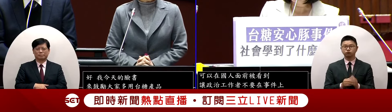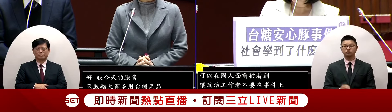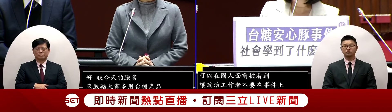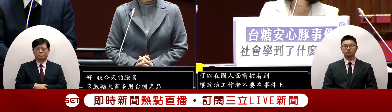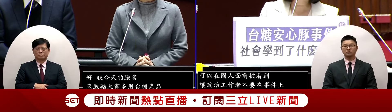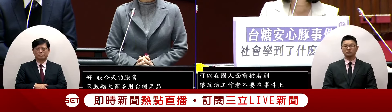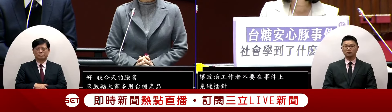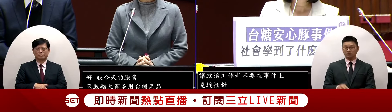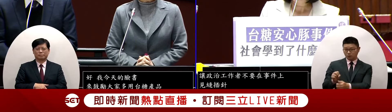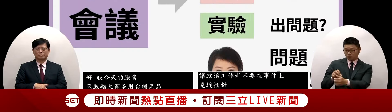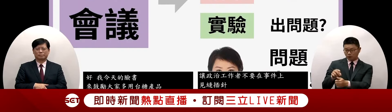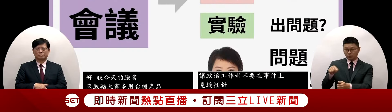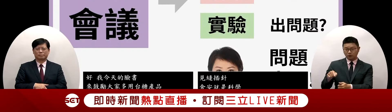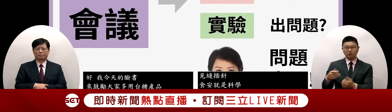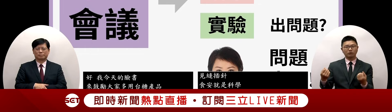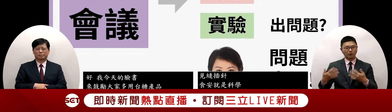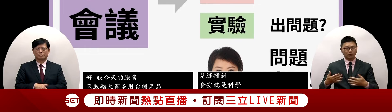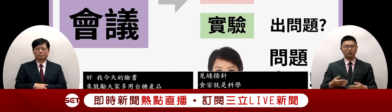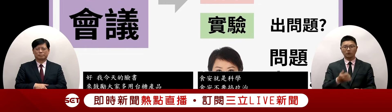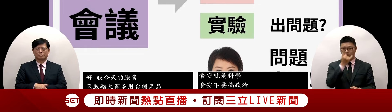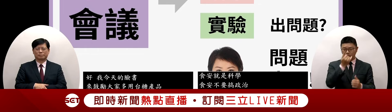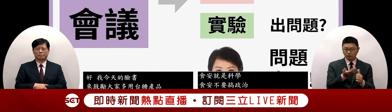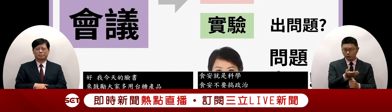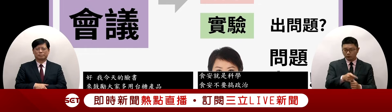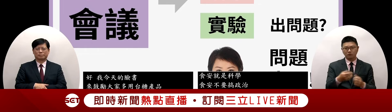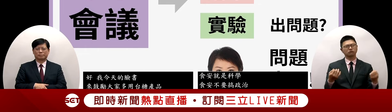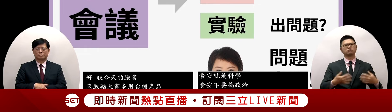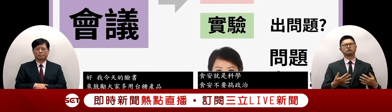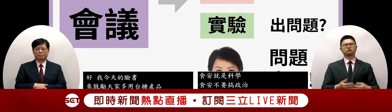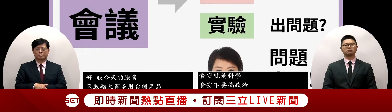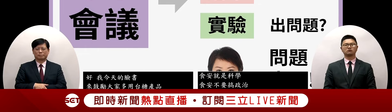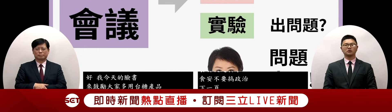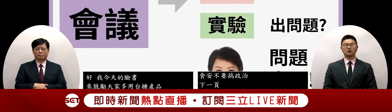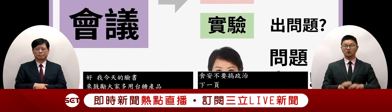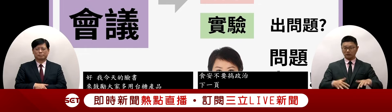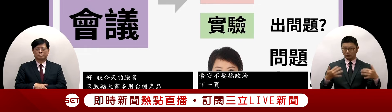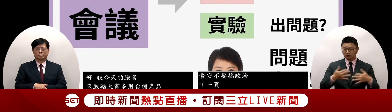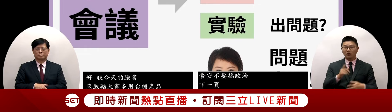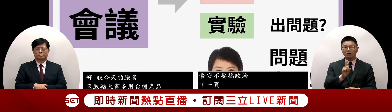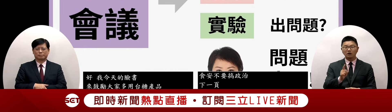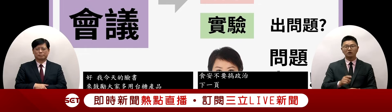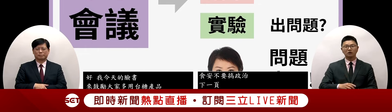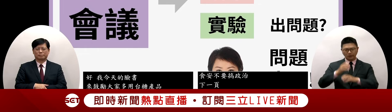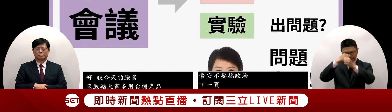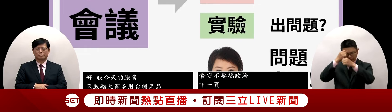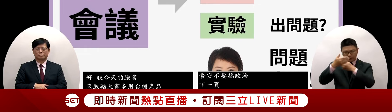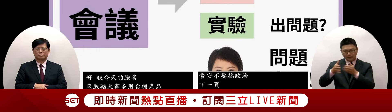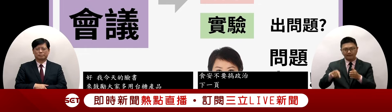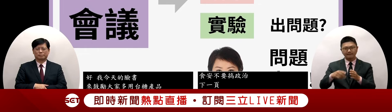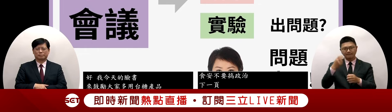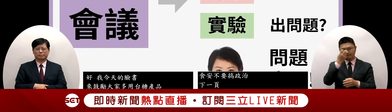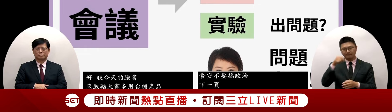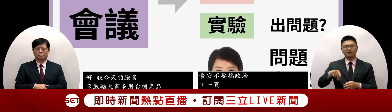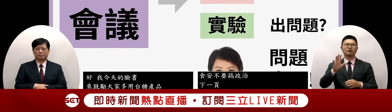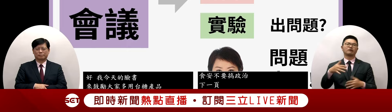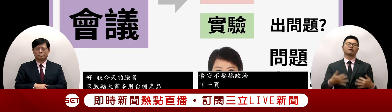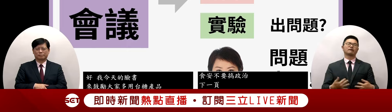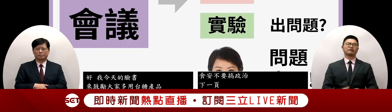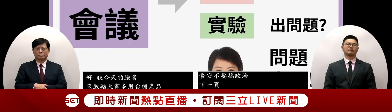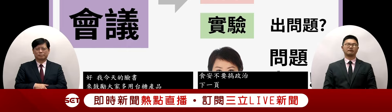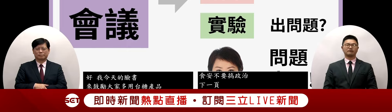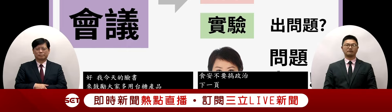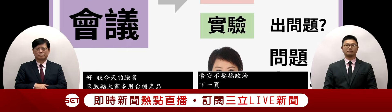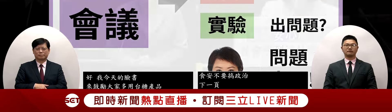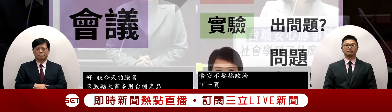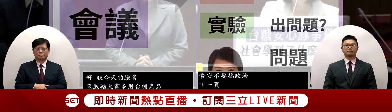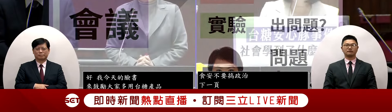端没问题，屠宰端没问题，就是出在实验室的检测端有问题。